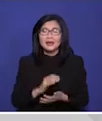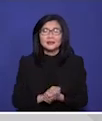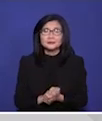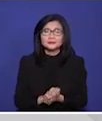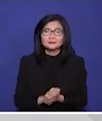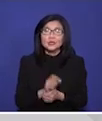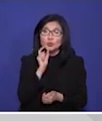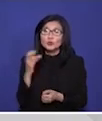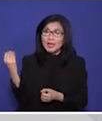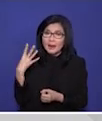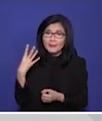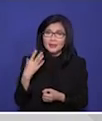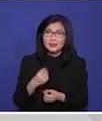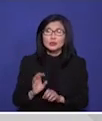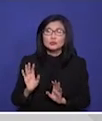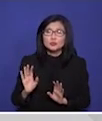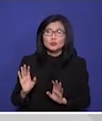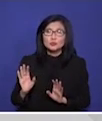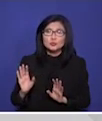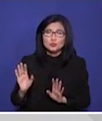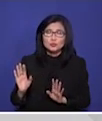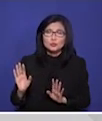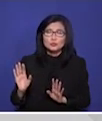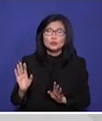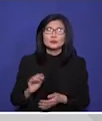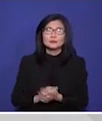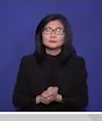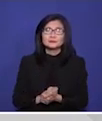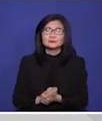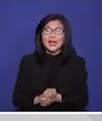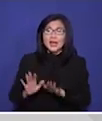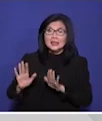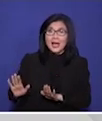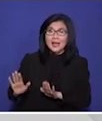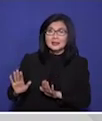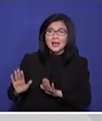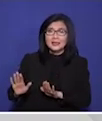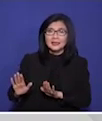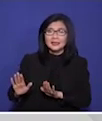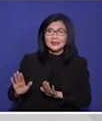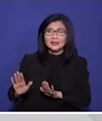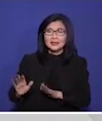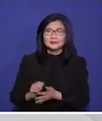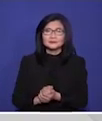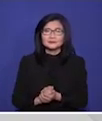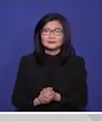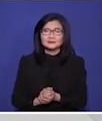tanggapan sebentar sebentar kita tahan kita boleh tepuk tangan dulu